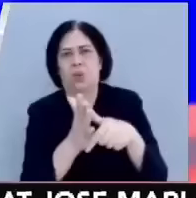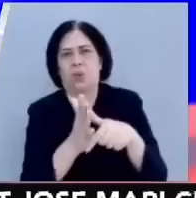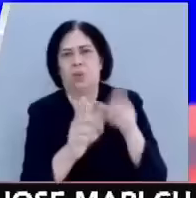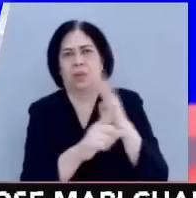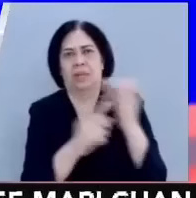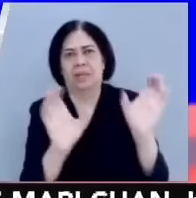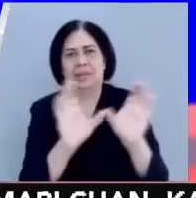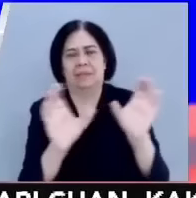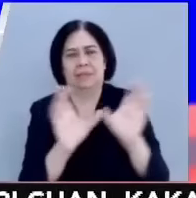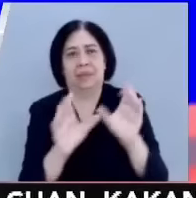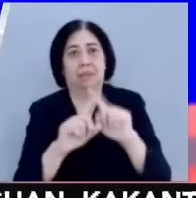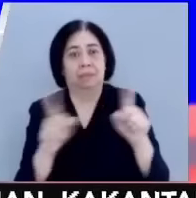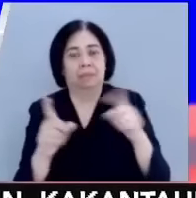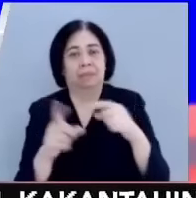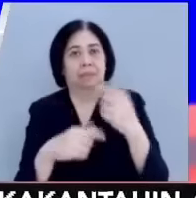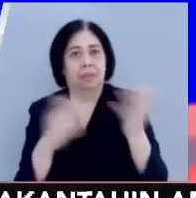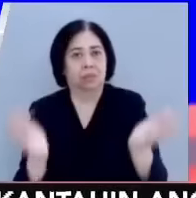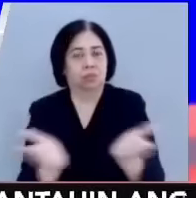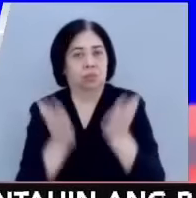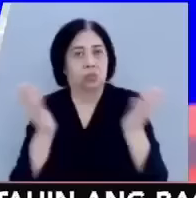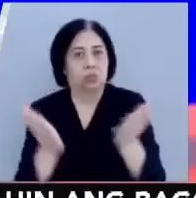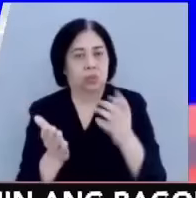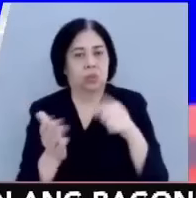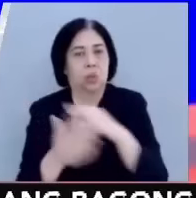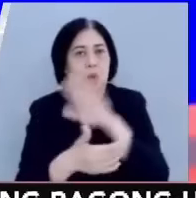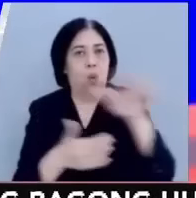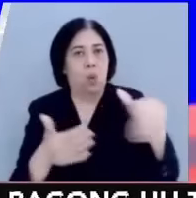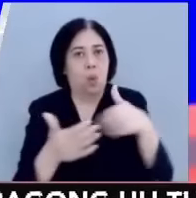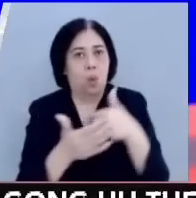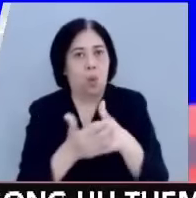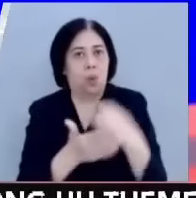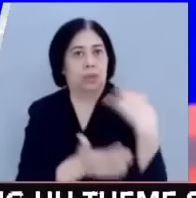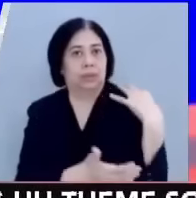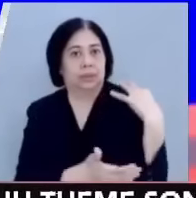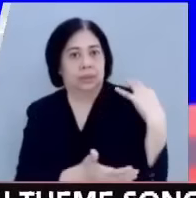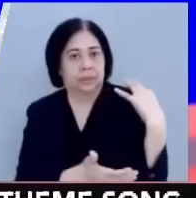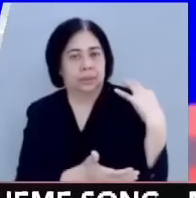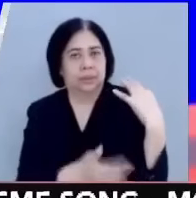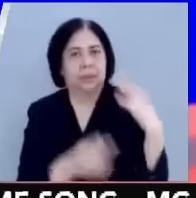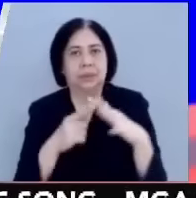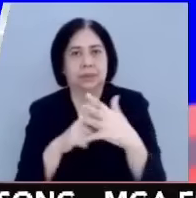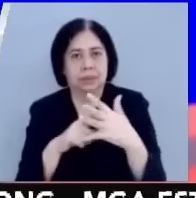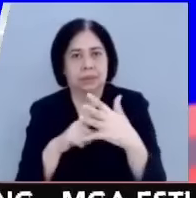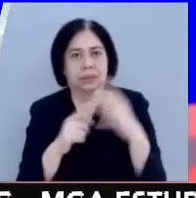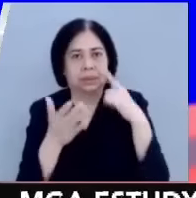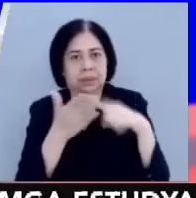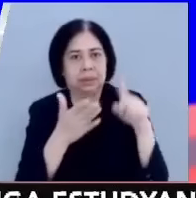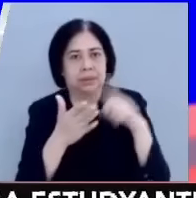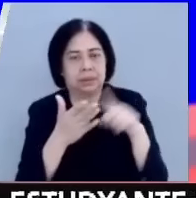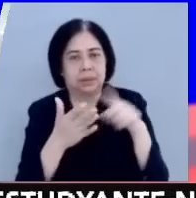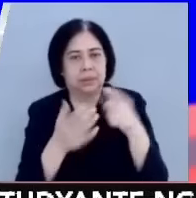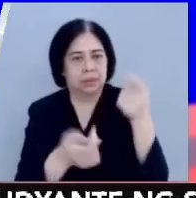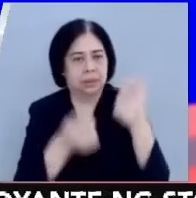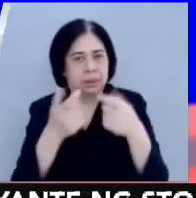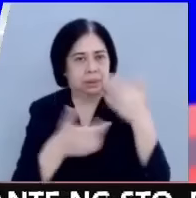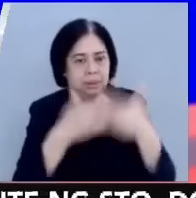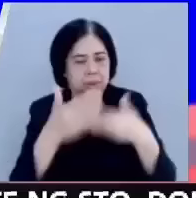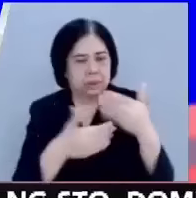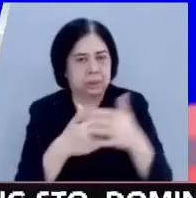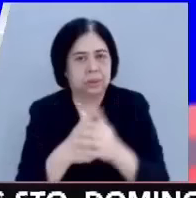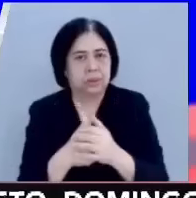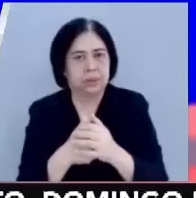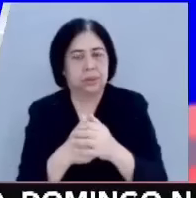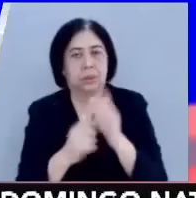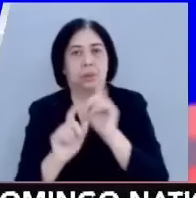ine-encourage namin yyung lahat ng mga kandidato naumpisahan na nila Iyung exclusion proceedings pumunta sila sa Comelec